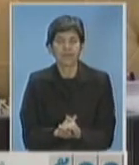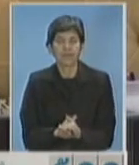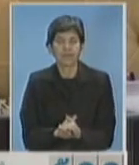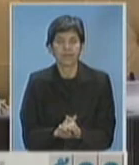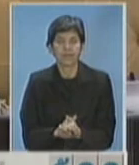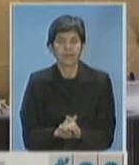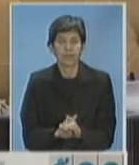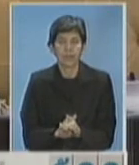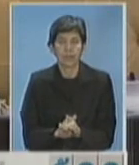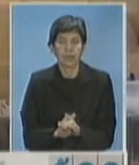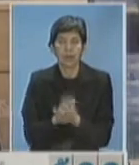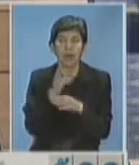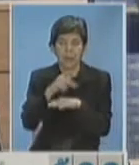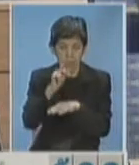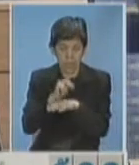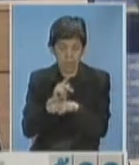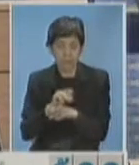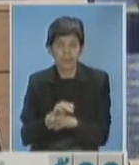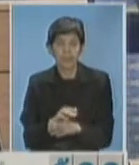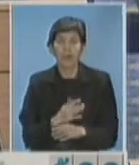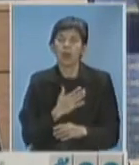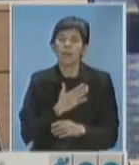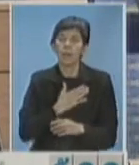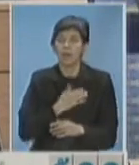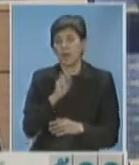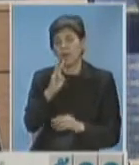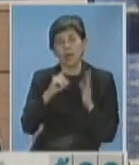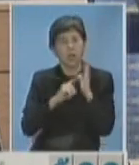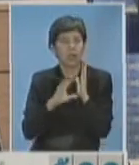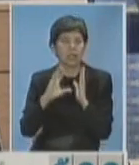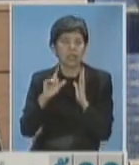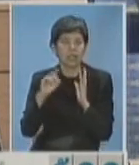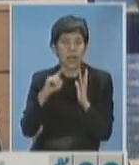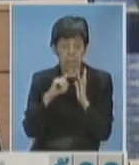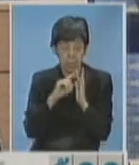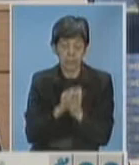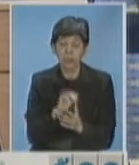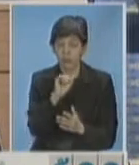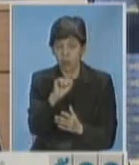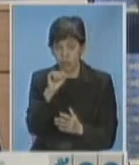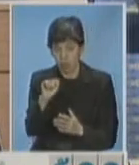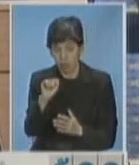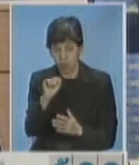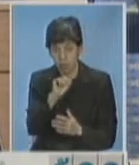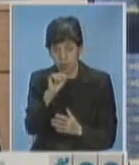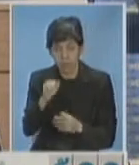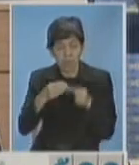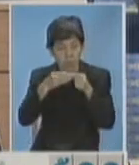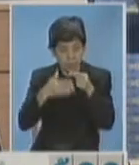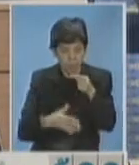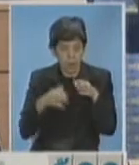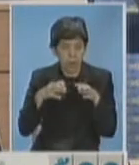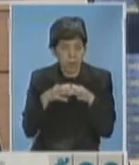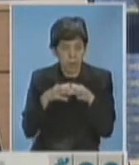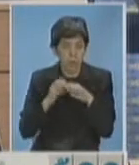ท่านประธานที่เคารพกระผมนายวัชระเพชรทองสมาชิกสภาผู้แทนราษฎรแบบบัญชีร